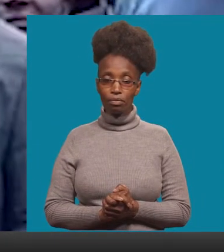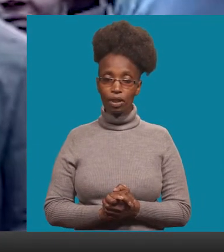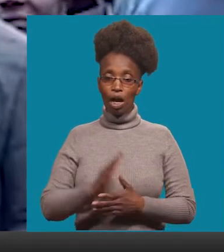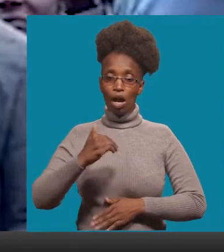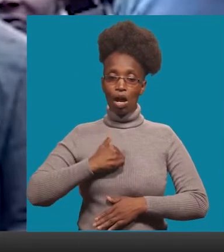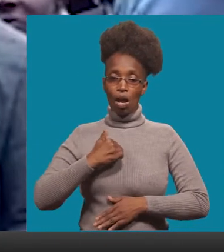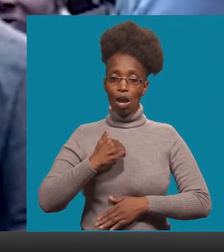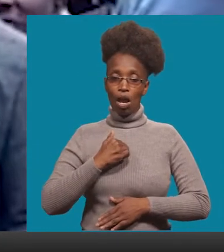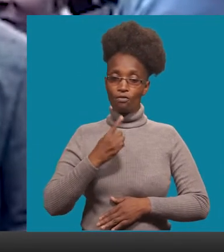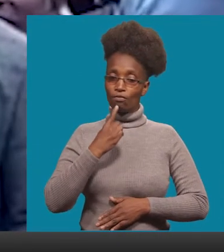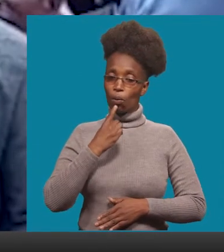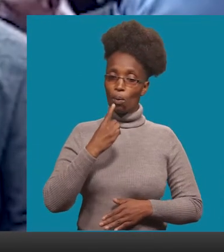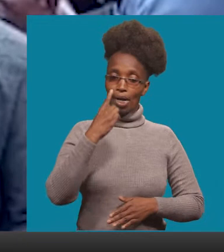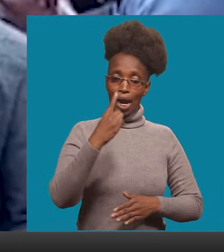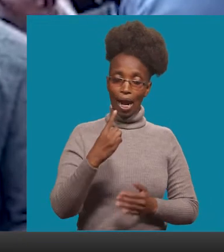were